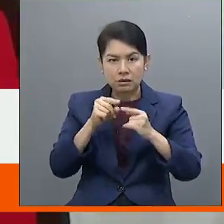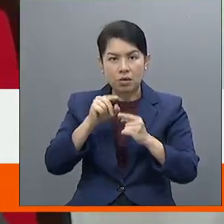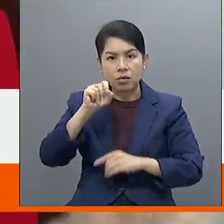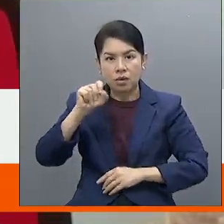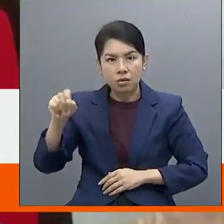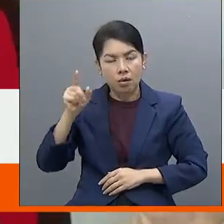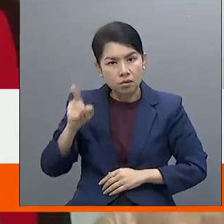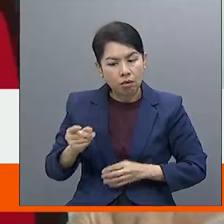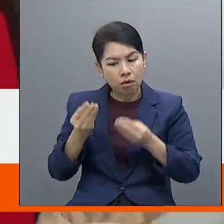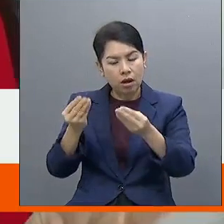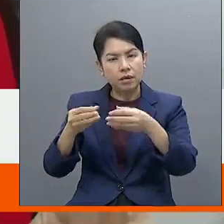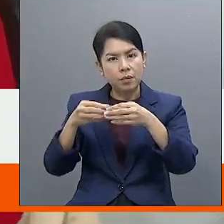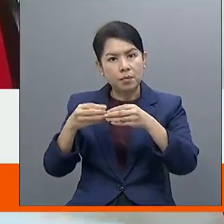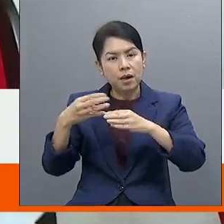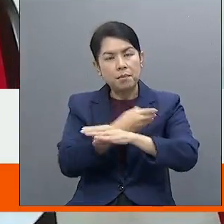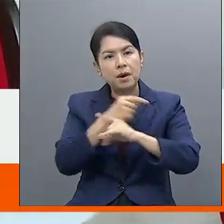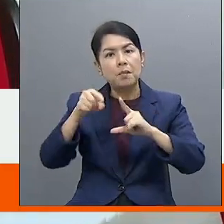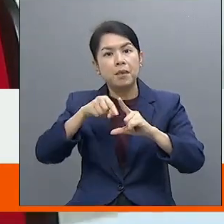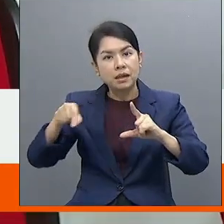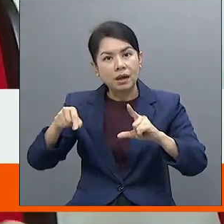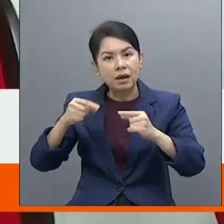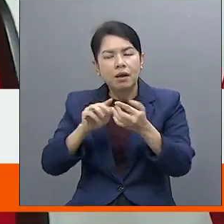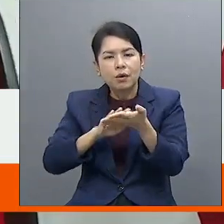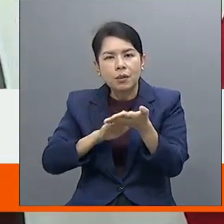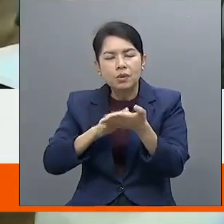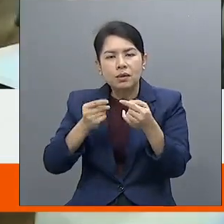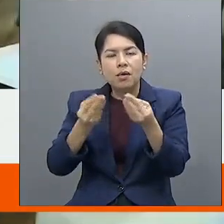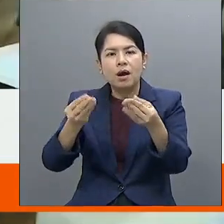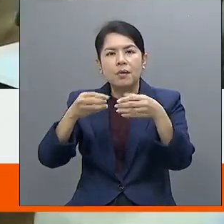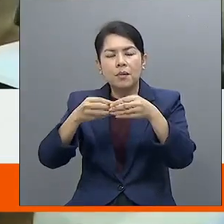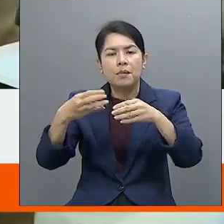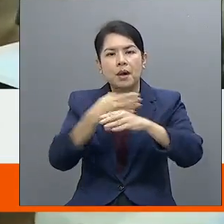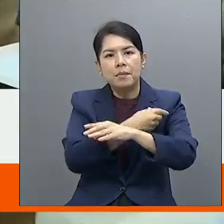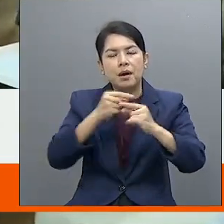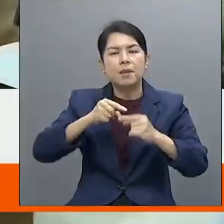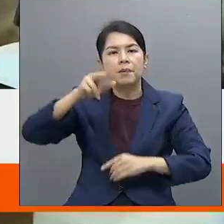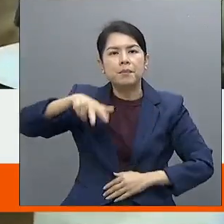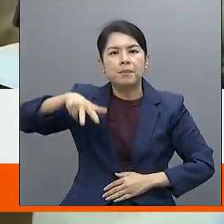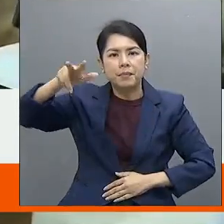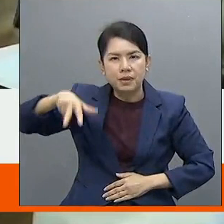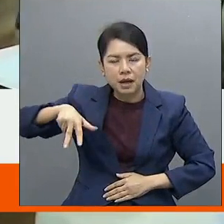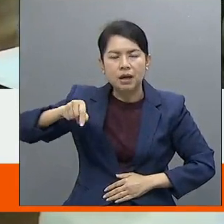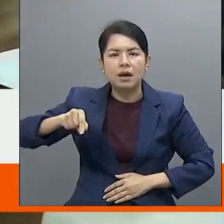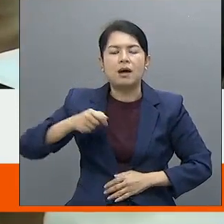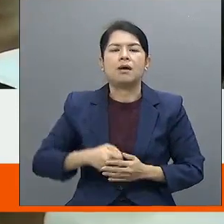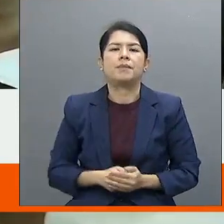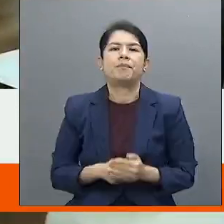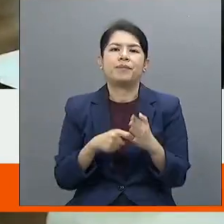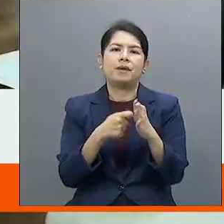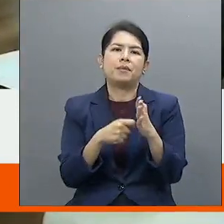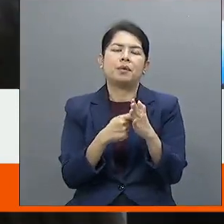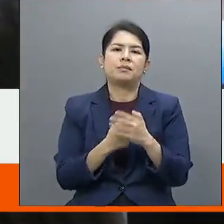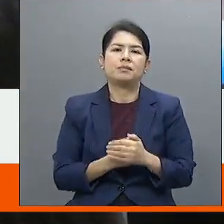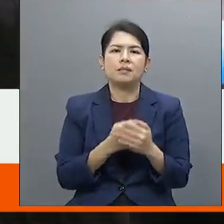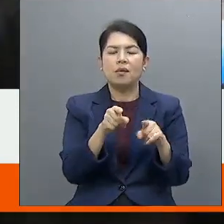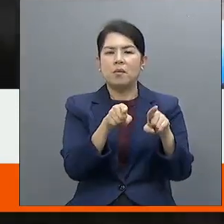ดแล้วคือพรรคการเมืองเนี่ยเขาก็มีซุ้มมีการเจรจาต่อรองมีการพูดจาเหตุผลอยู่แล้วว่าเราจะดำเนินการอะไร